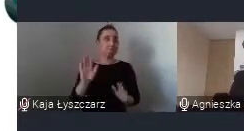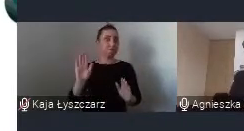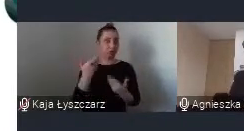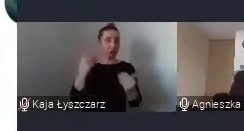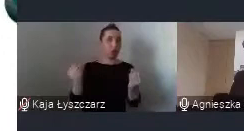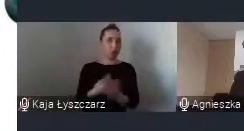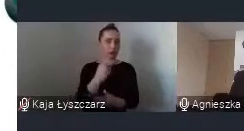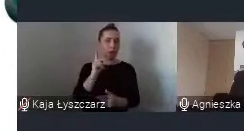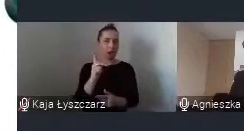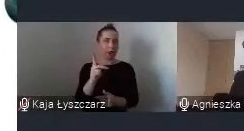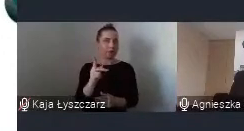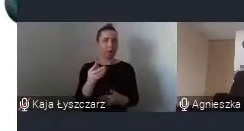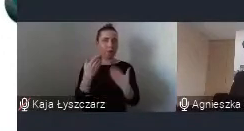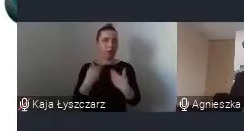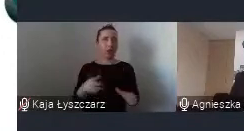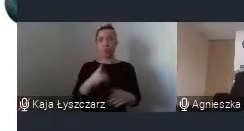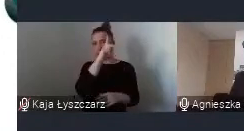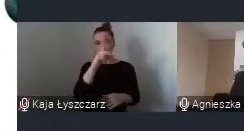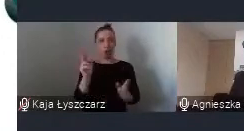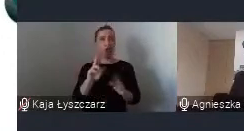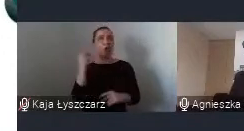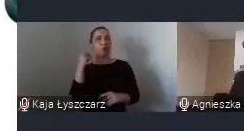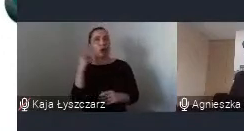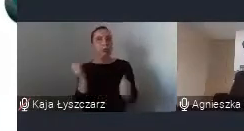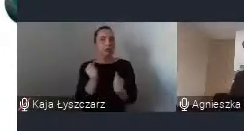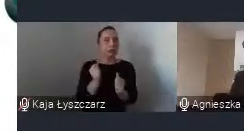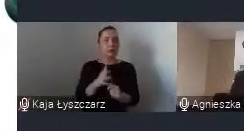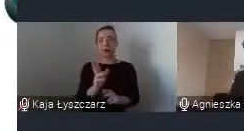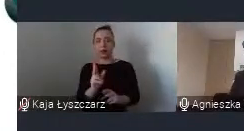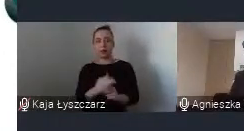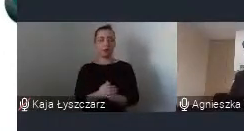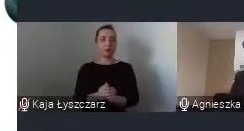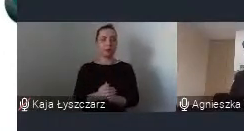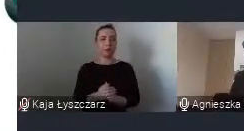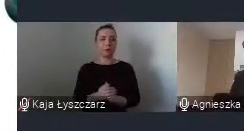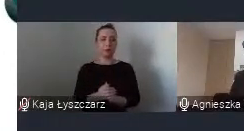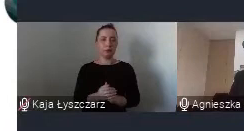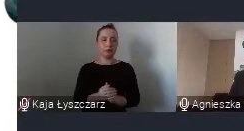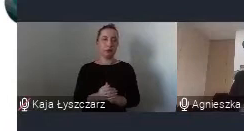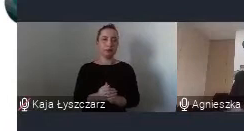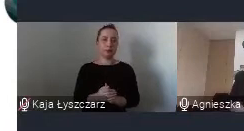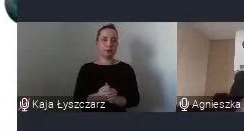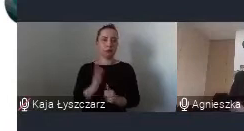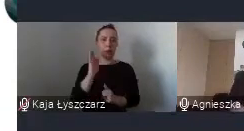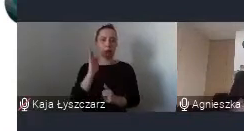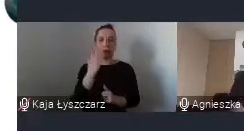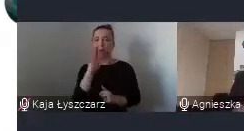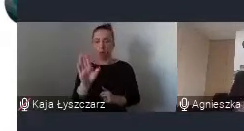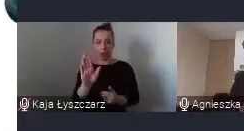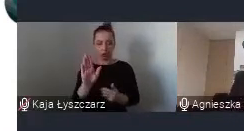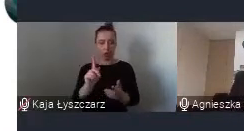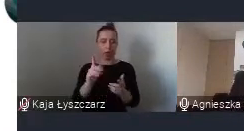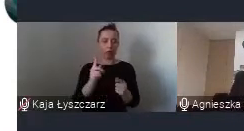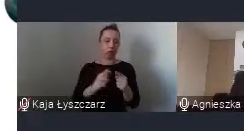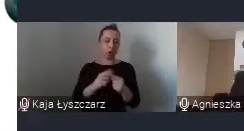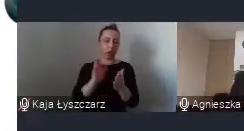to wyzwanie brzmiało przerażająco, bo tak na pewno nie jest. Ja potem pokażę w dalszej części mojej prezentacji parę przykładów projektów